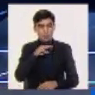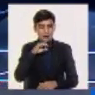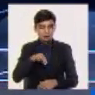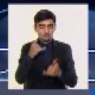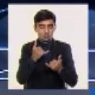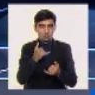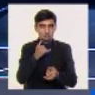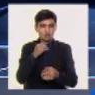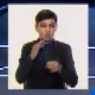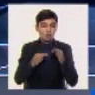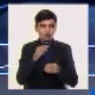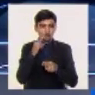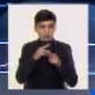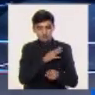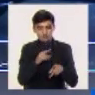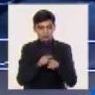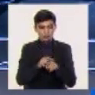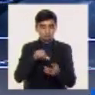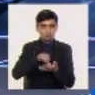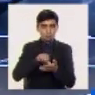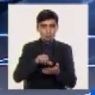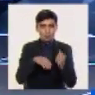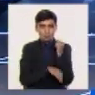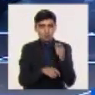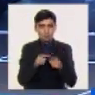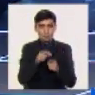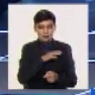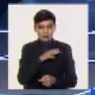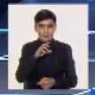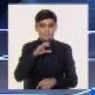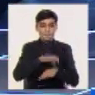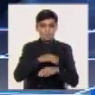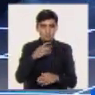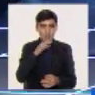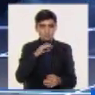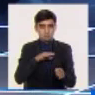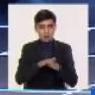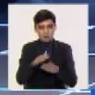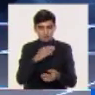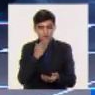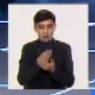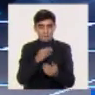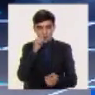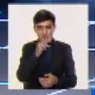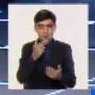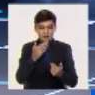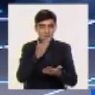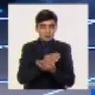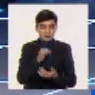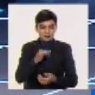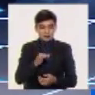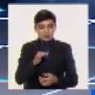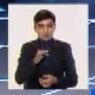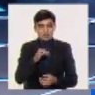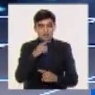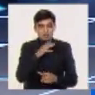пытался разжалобить судью, выступая с последним словом. Экс-банкир полностью признал свою вину и раскаялся в содеянном. Жумарта